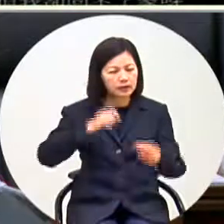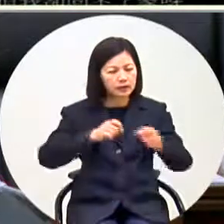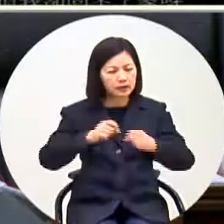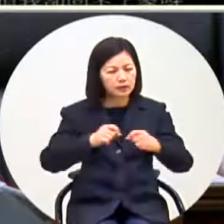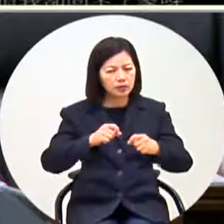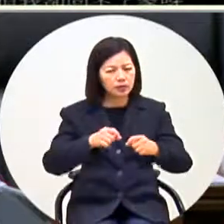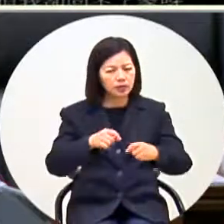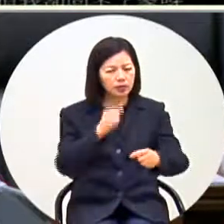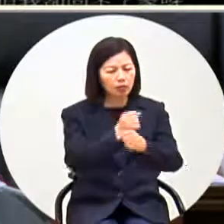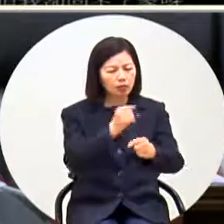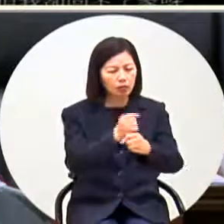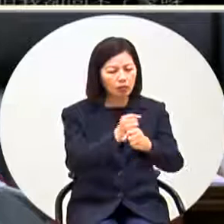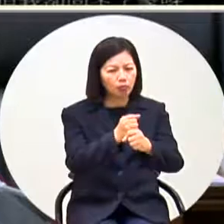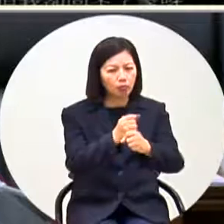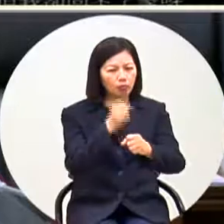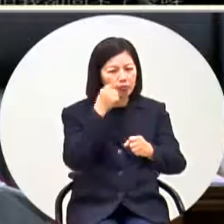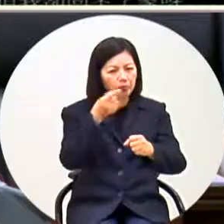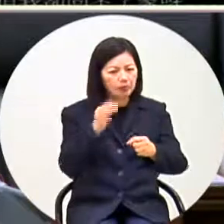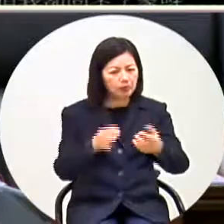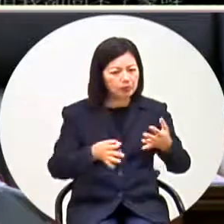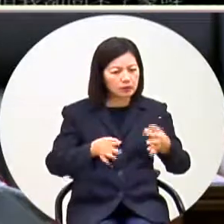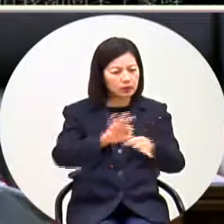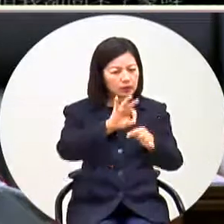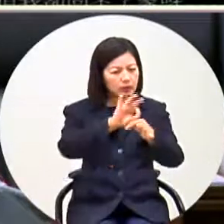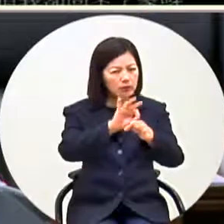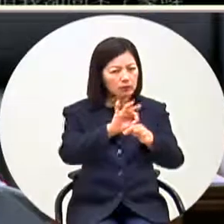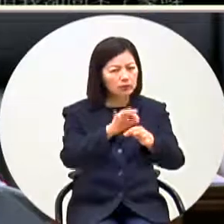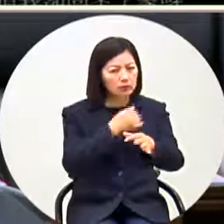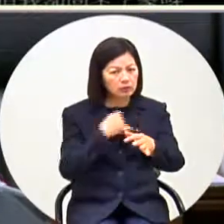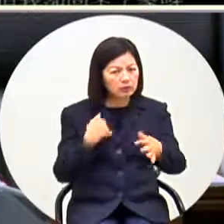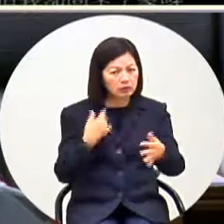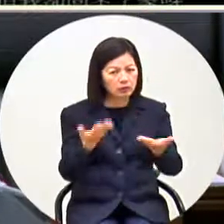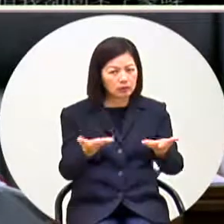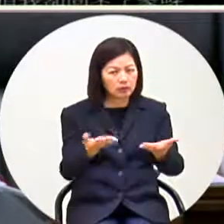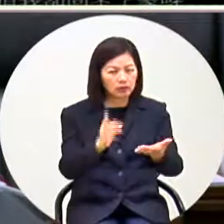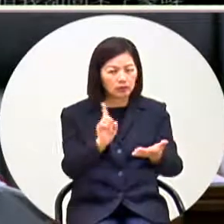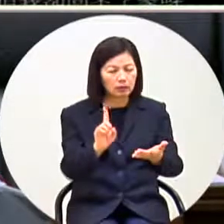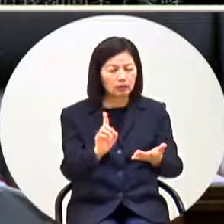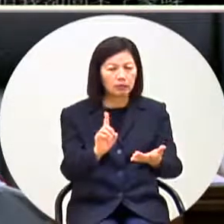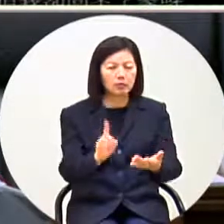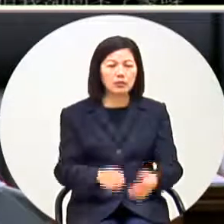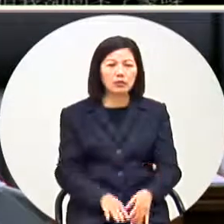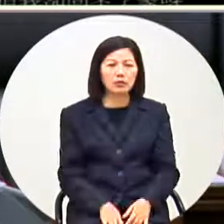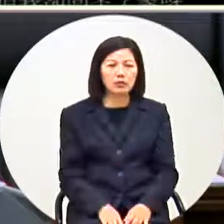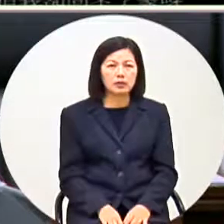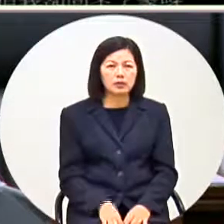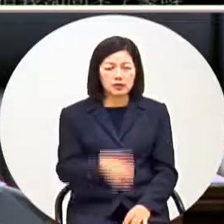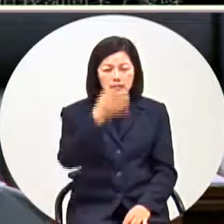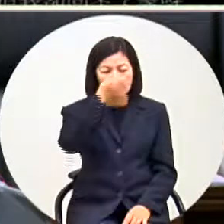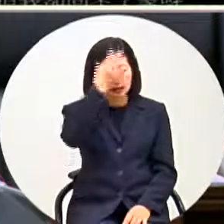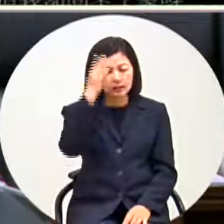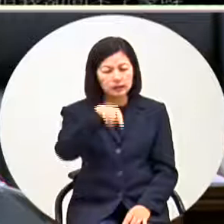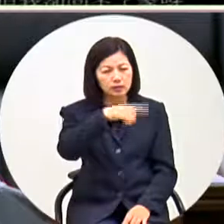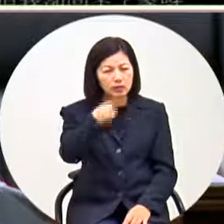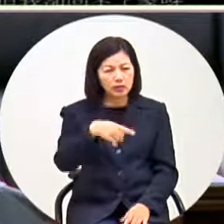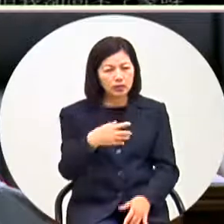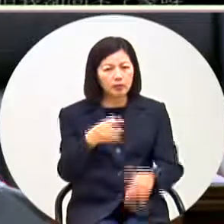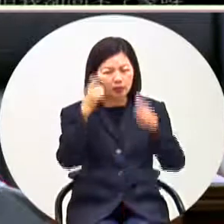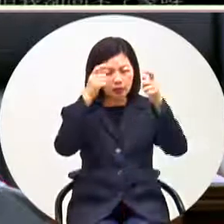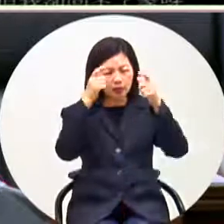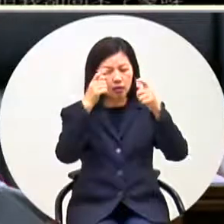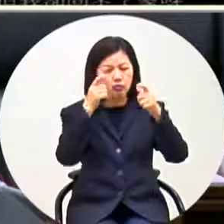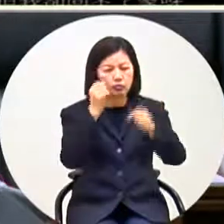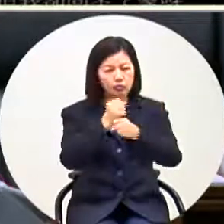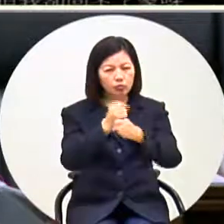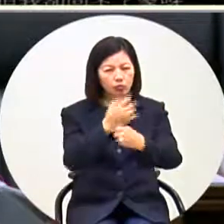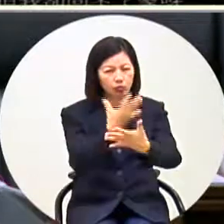们高雄市的产业，让年轻人留住在高雄工作，有一个表现的舞台